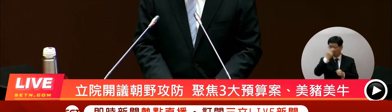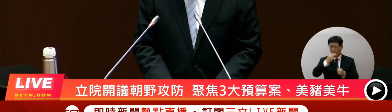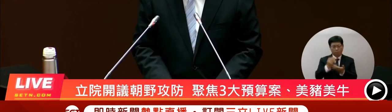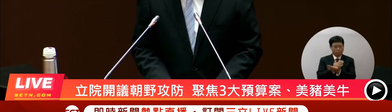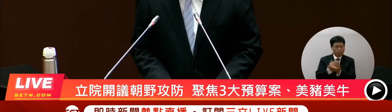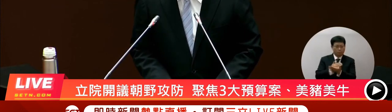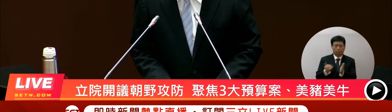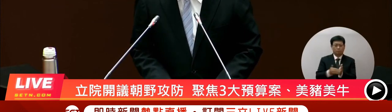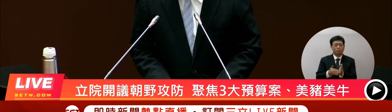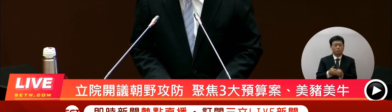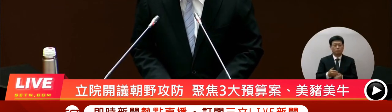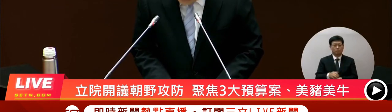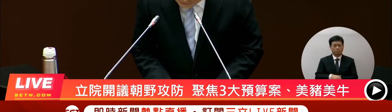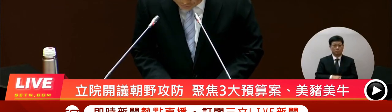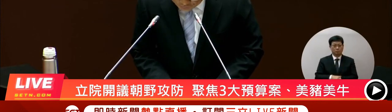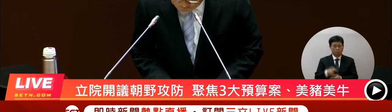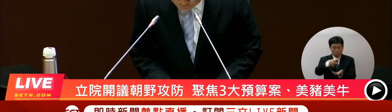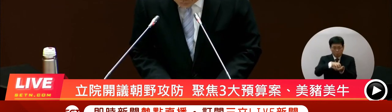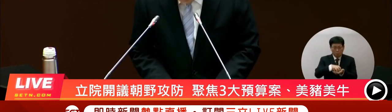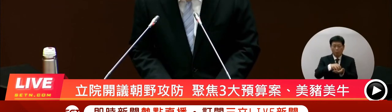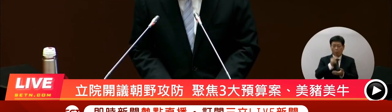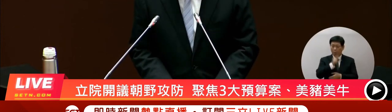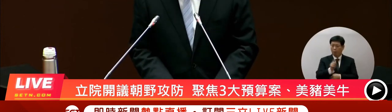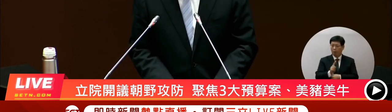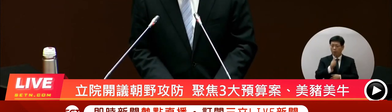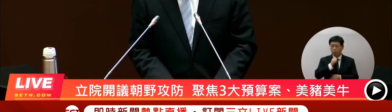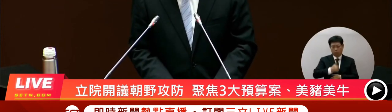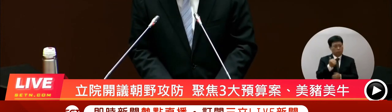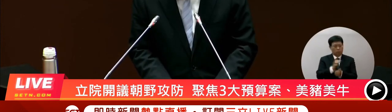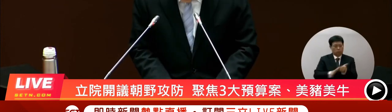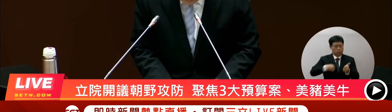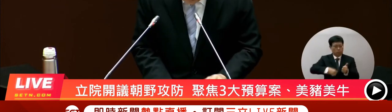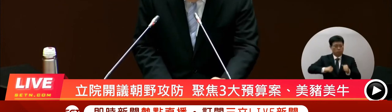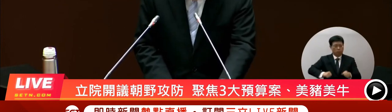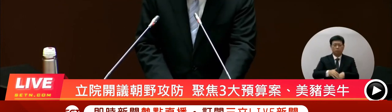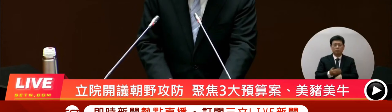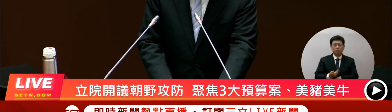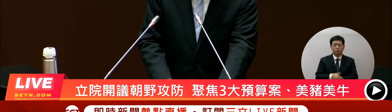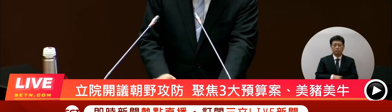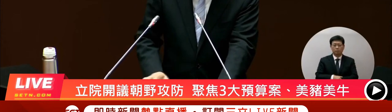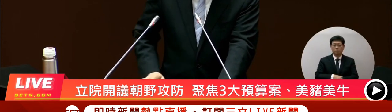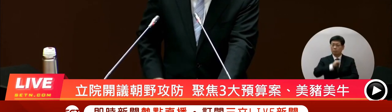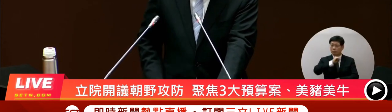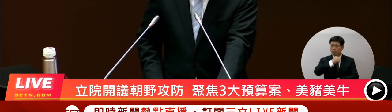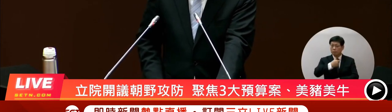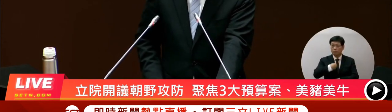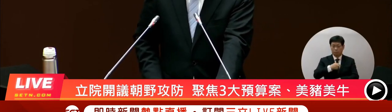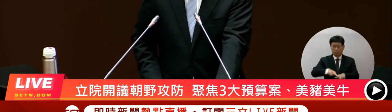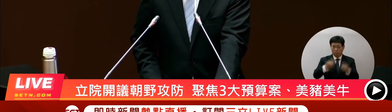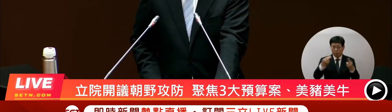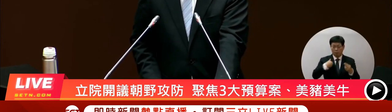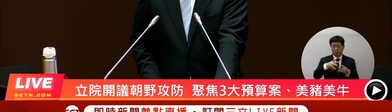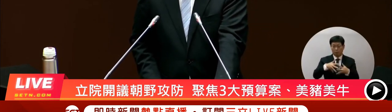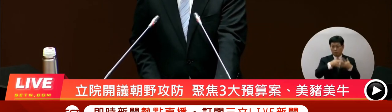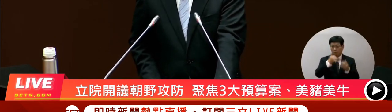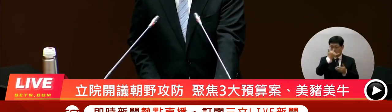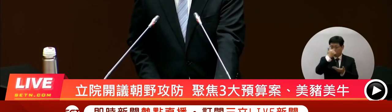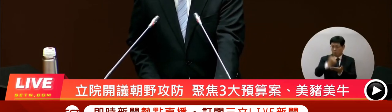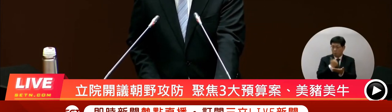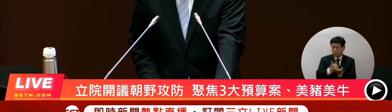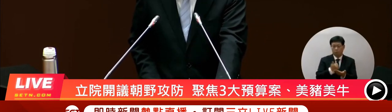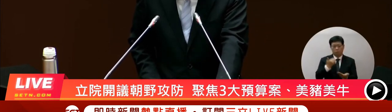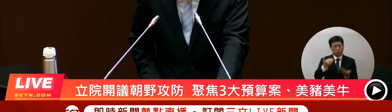估，结果也显示并不影响健康。台湾开放美猪进口超